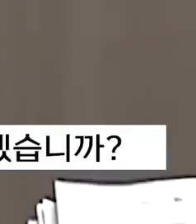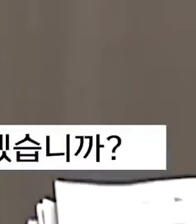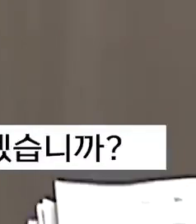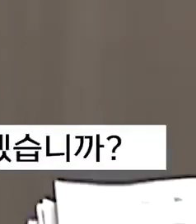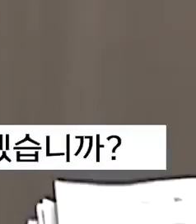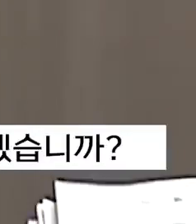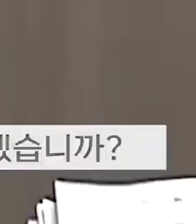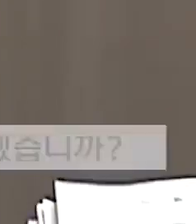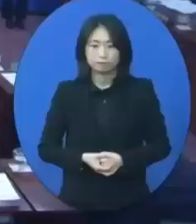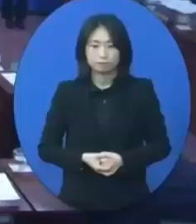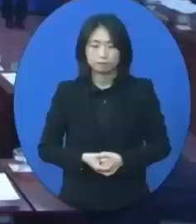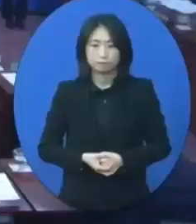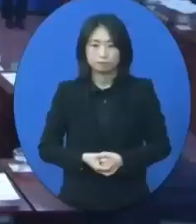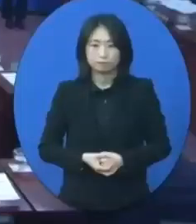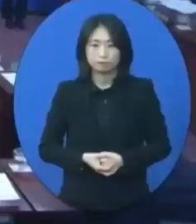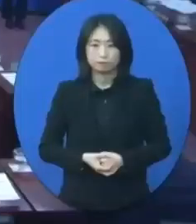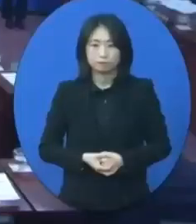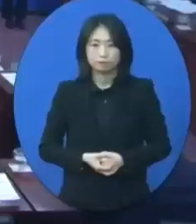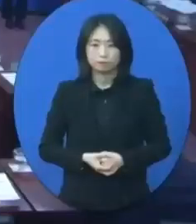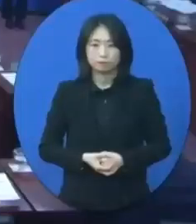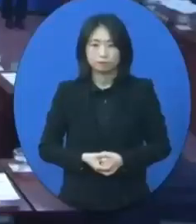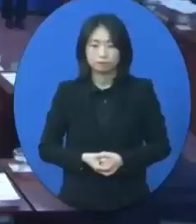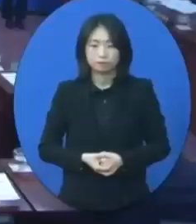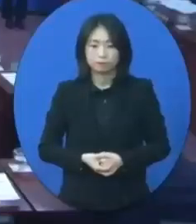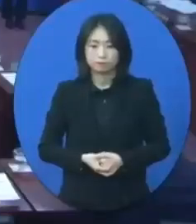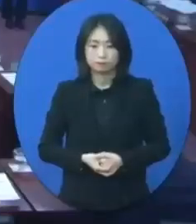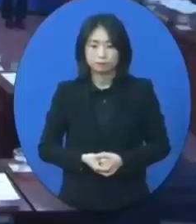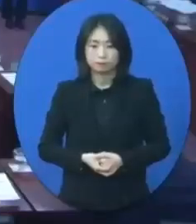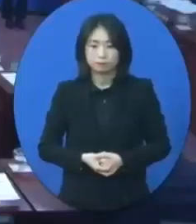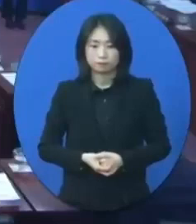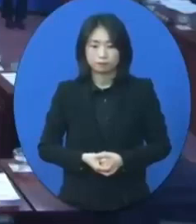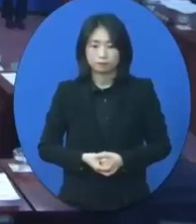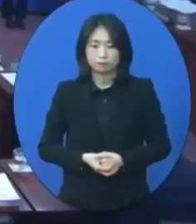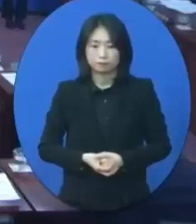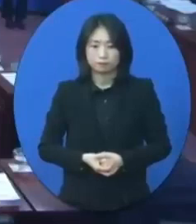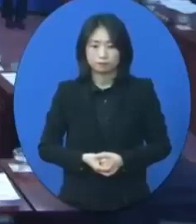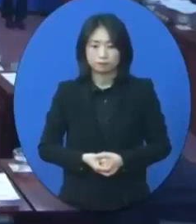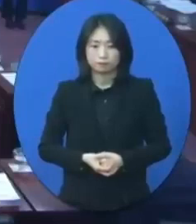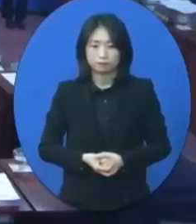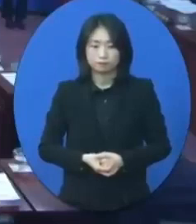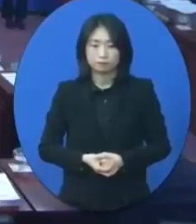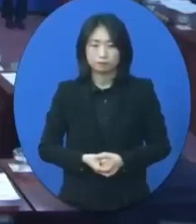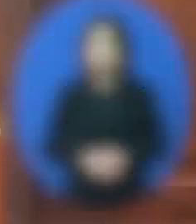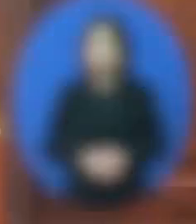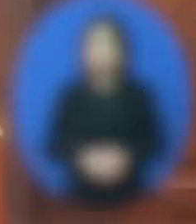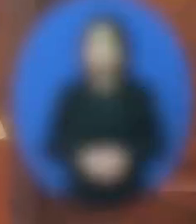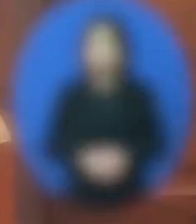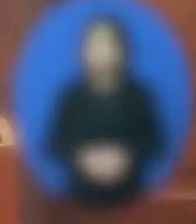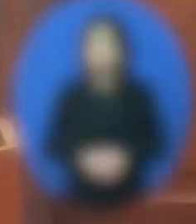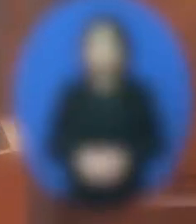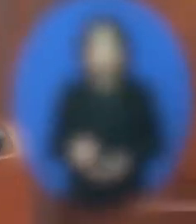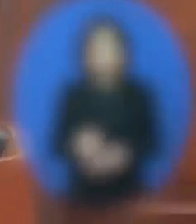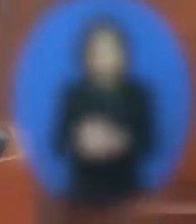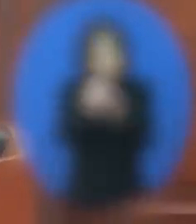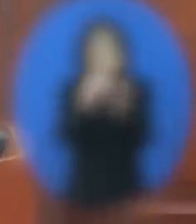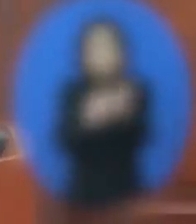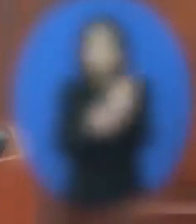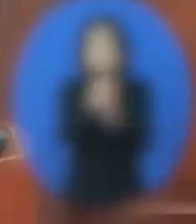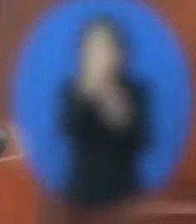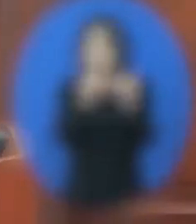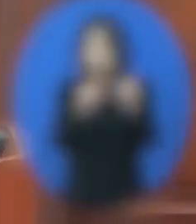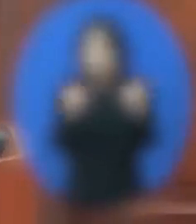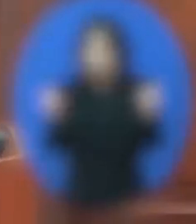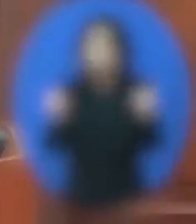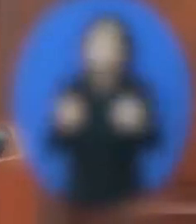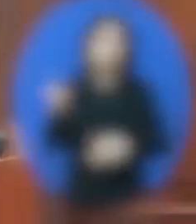이미지는 어떻게 되겠습니까이 같은 양희은의 발언이 전해지자 지역 정치권에선 잇따라 비판적 반응이 나왔습니다